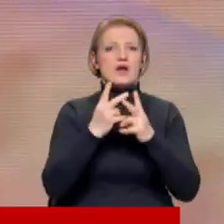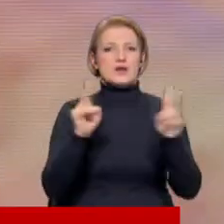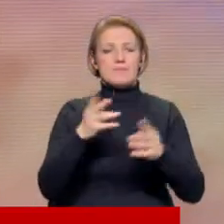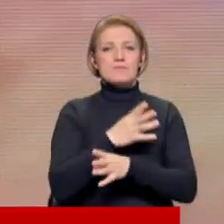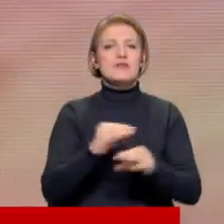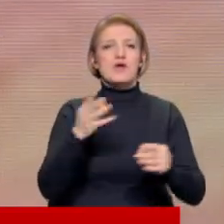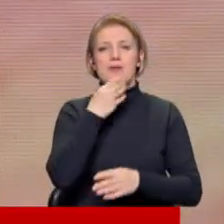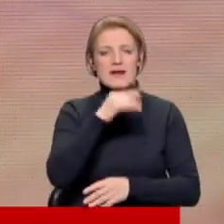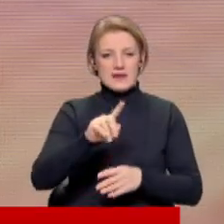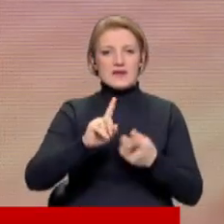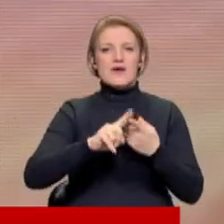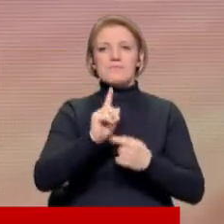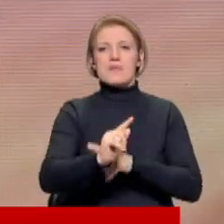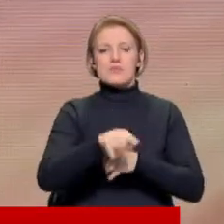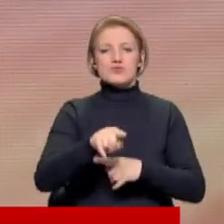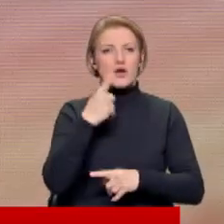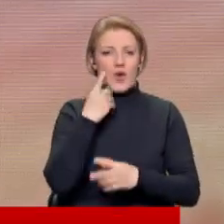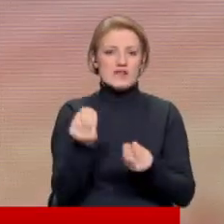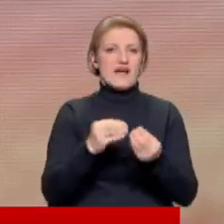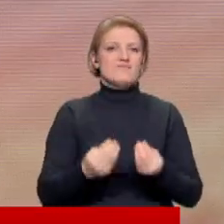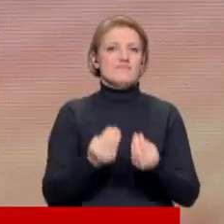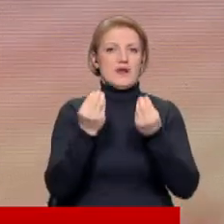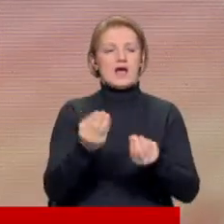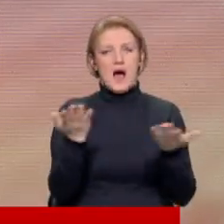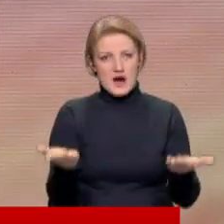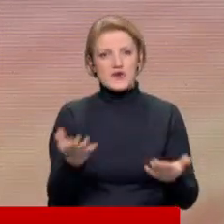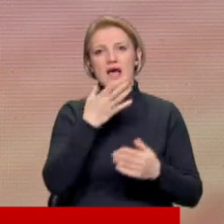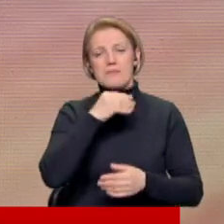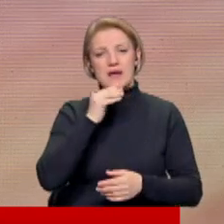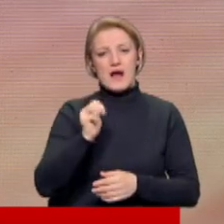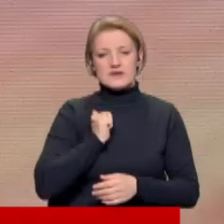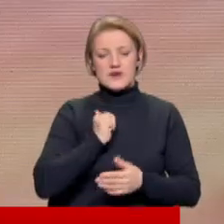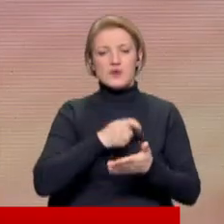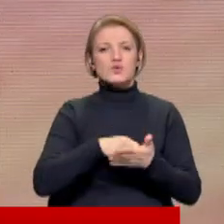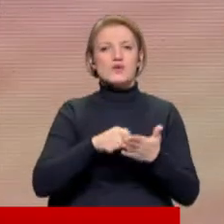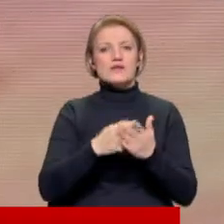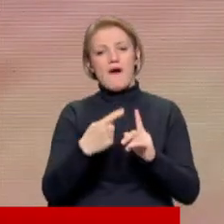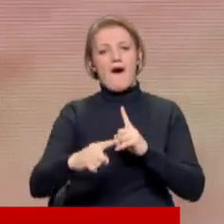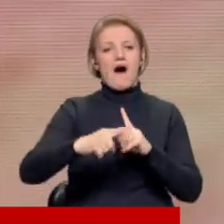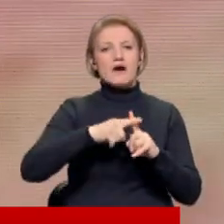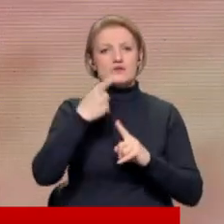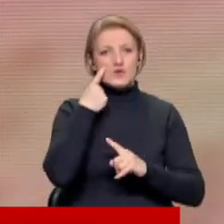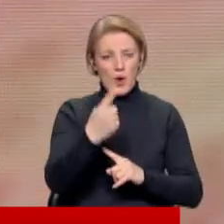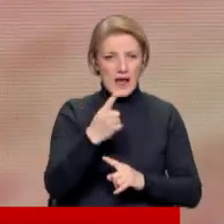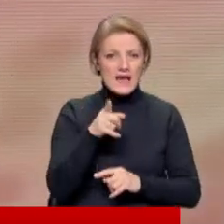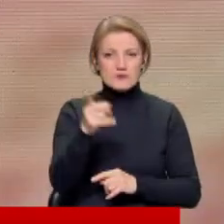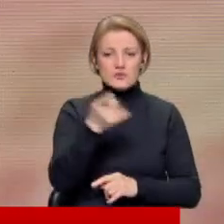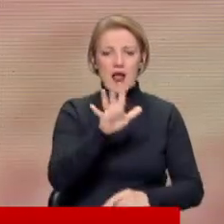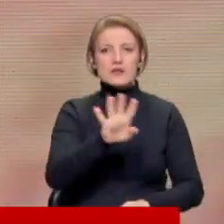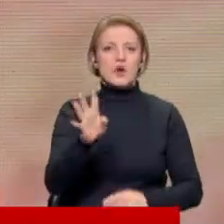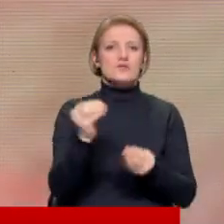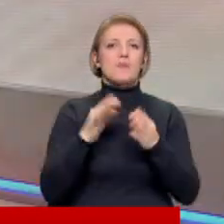milyonlarca emekli ve memura Buna göre zam verilecek ancak emekliler asgari ücret artış oranı kadar zam istiyor